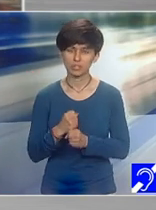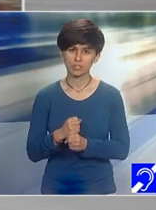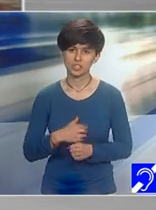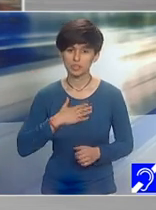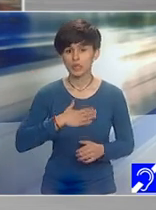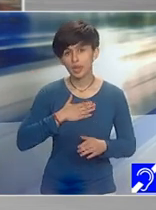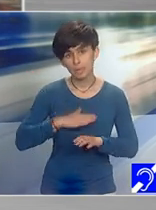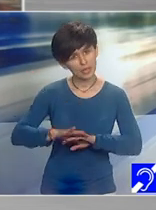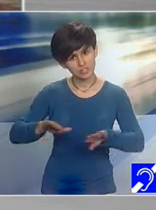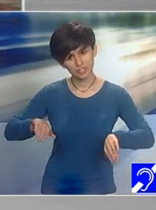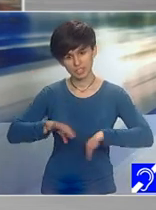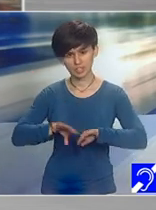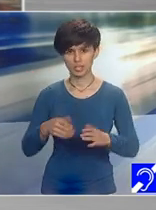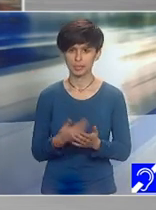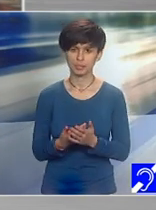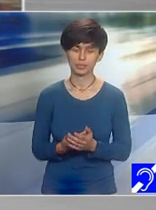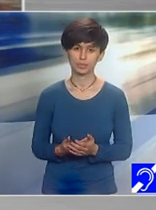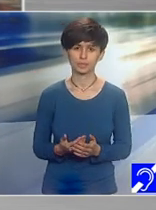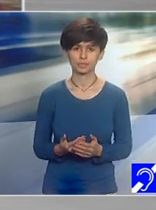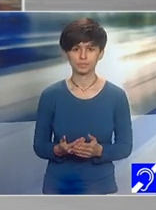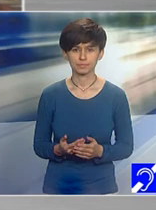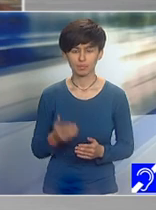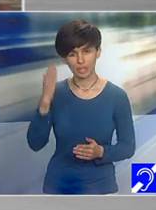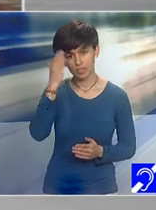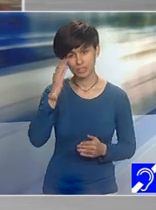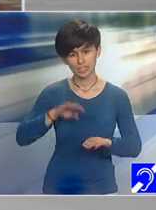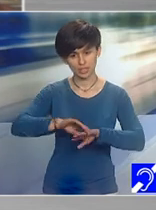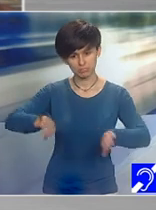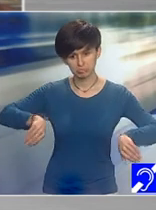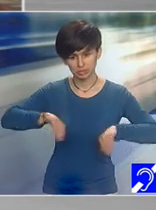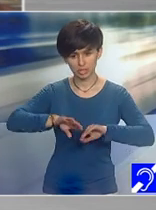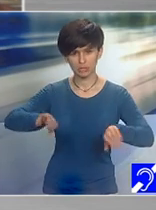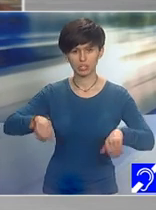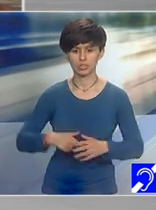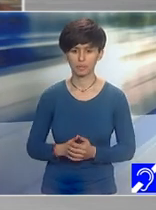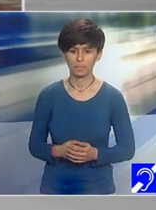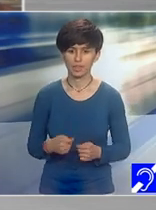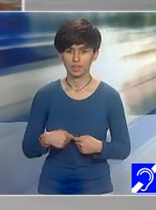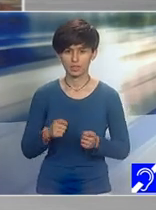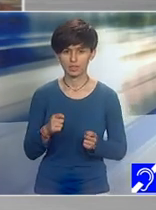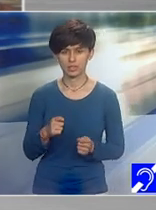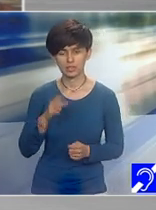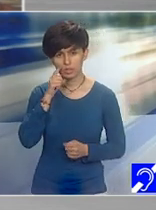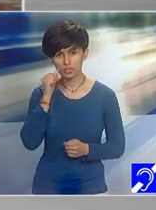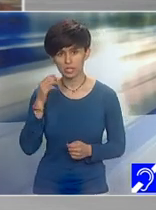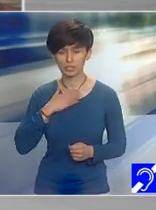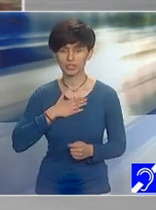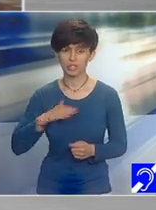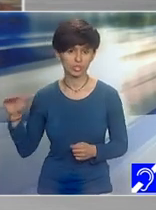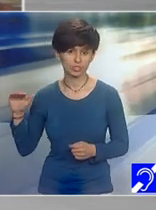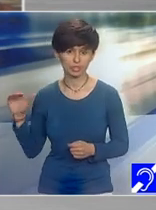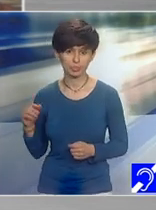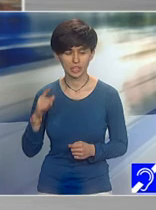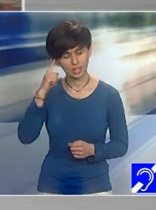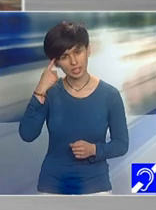pentru inițierea în not? Toată lumea vrea ca și copilul lui să știe să noate. E primul pas la care ne dorim cu toții.